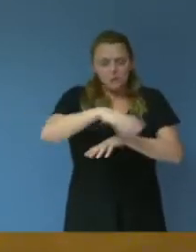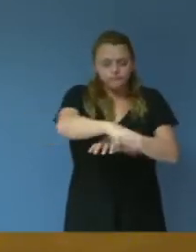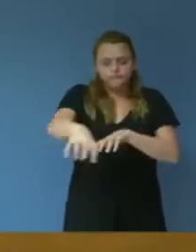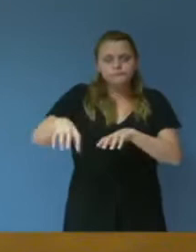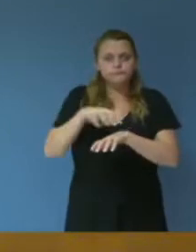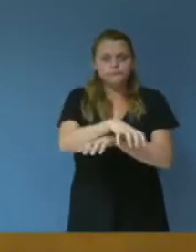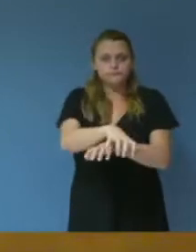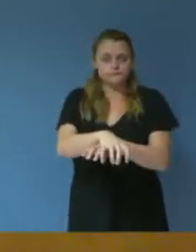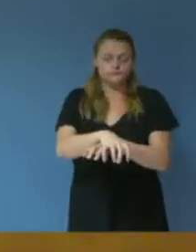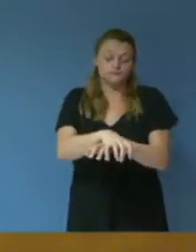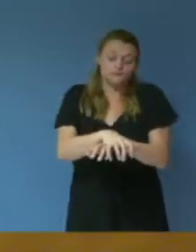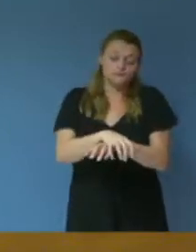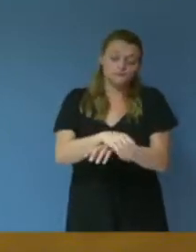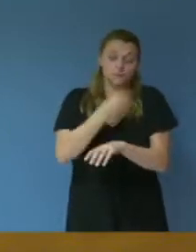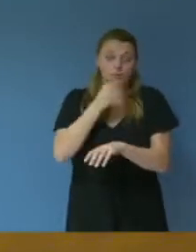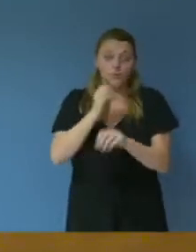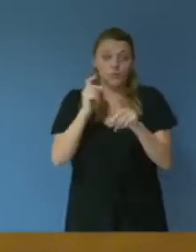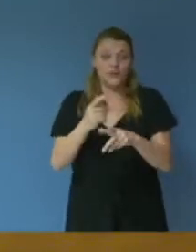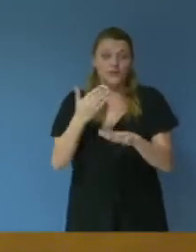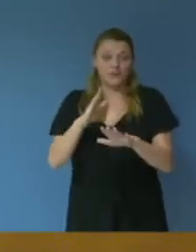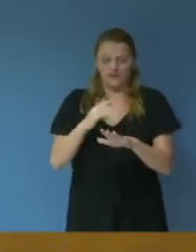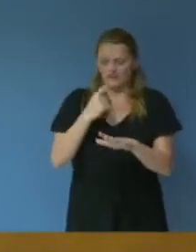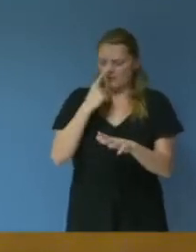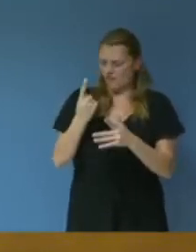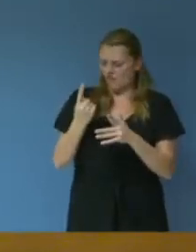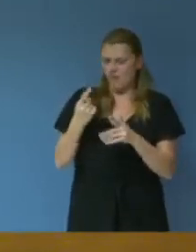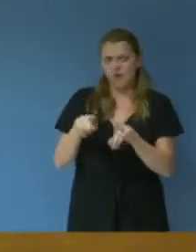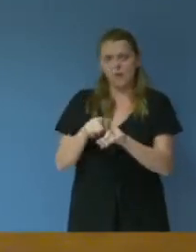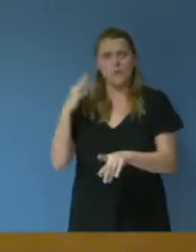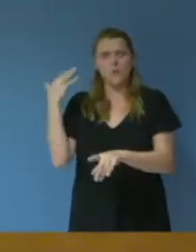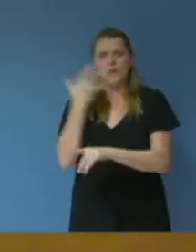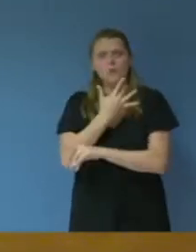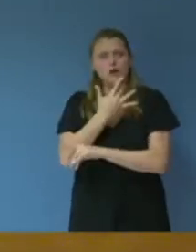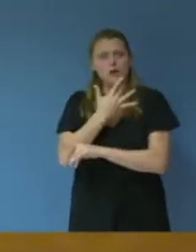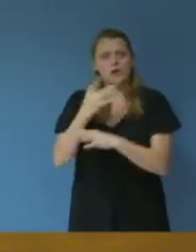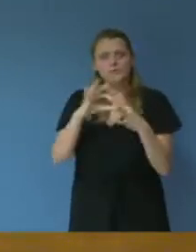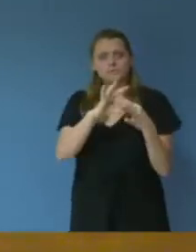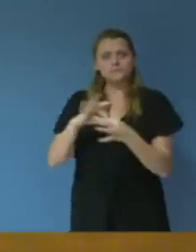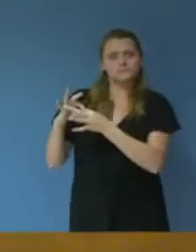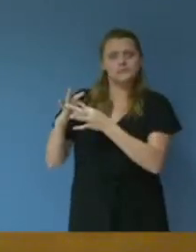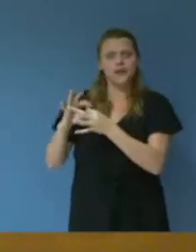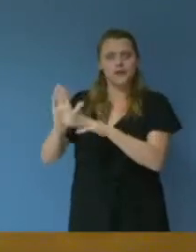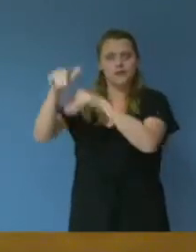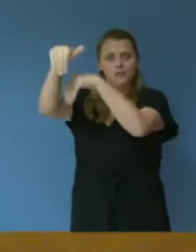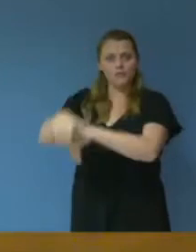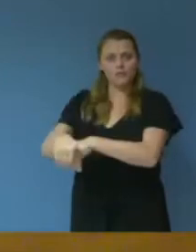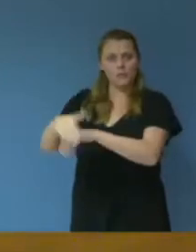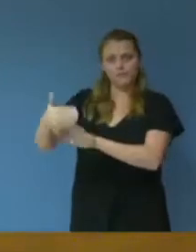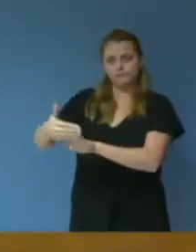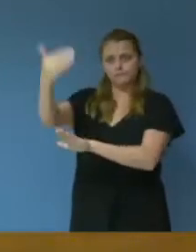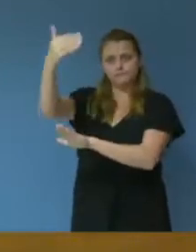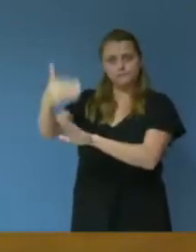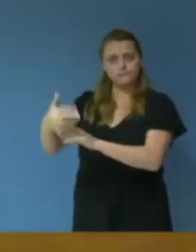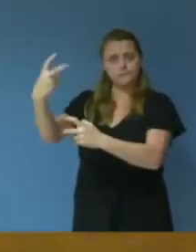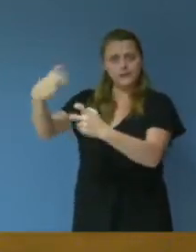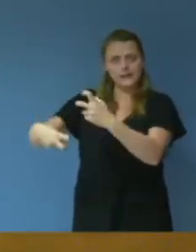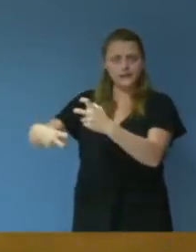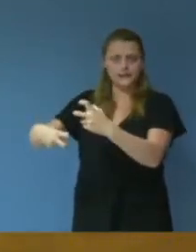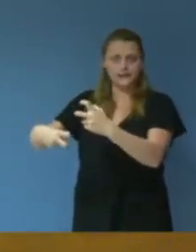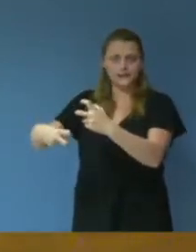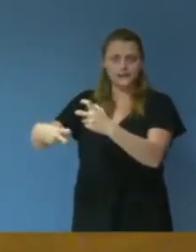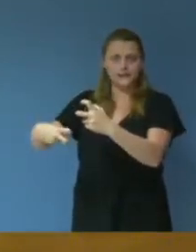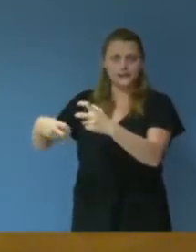granit, pierre tombale, pour directement ce qui est le plus proche de la basilique, c'est le parvis